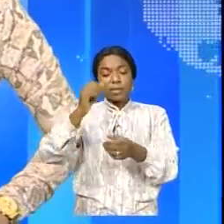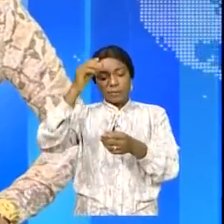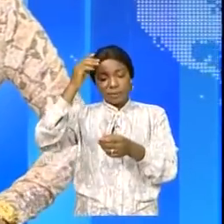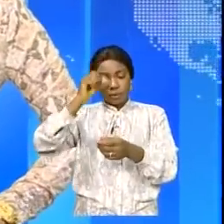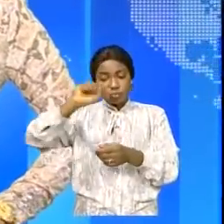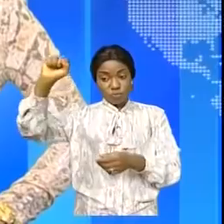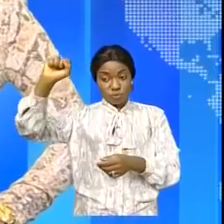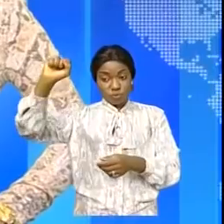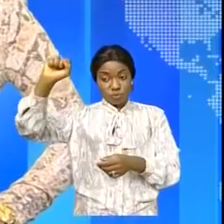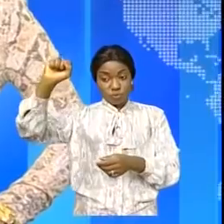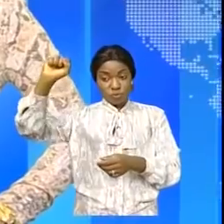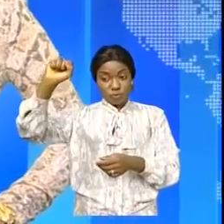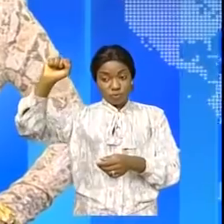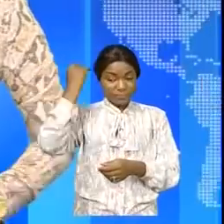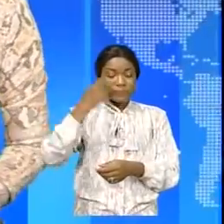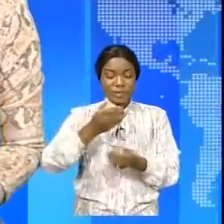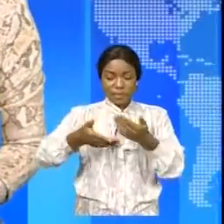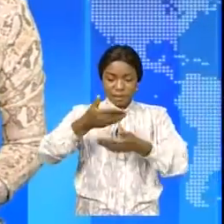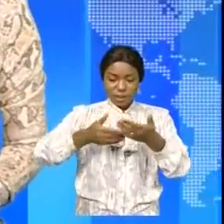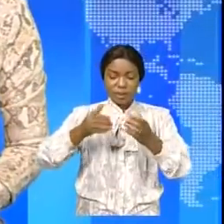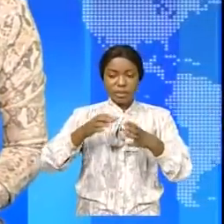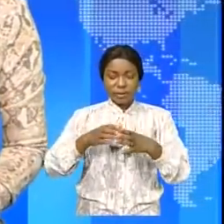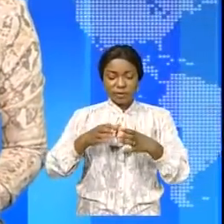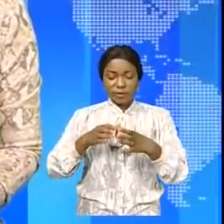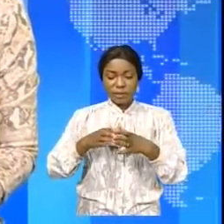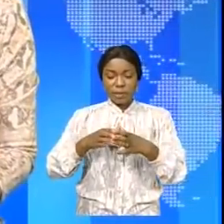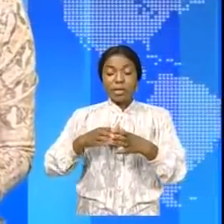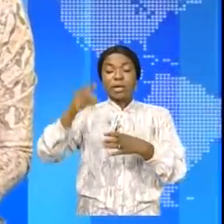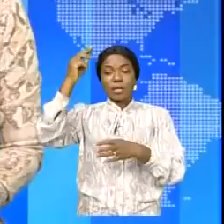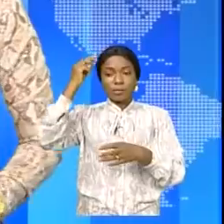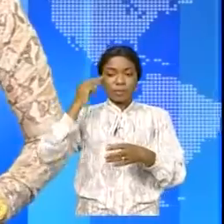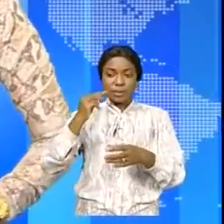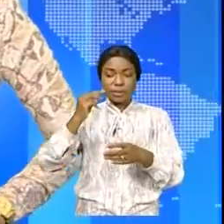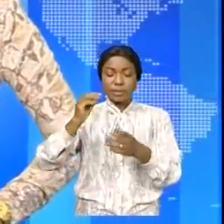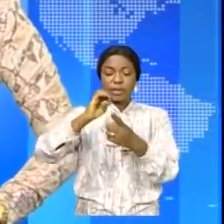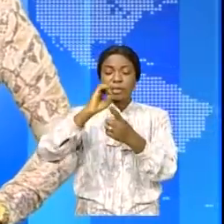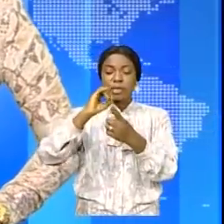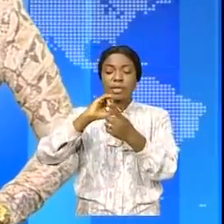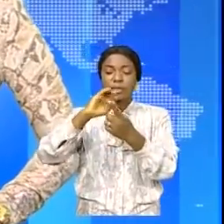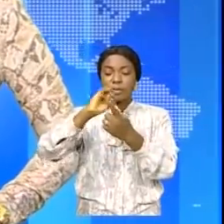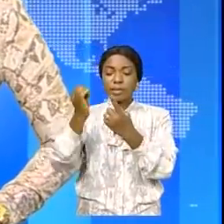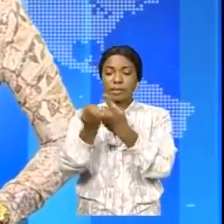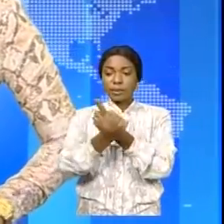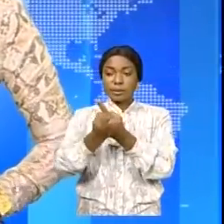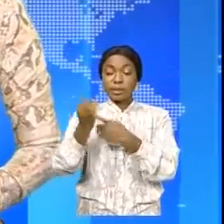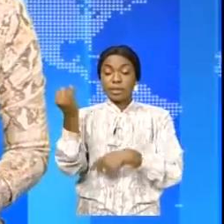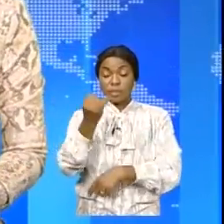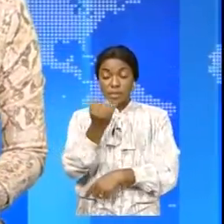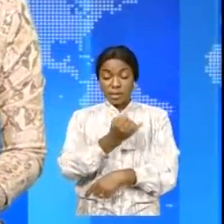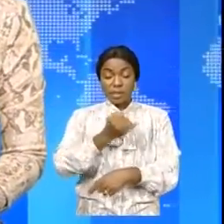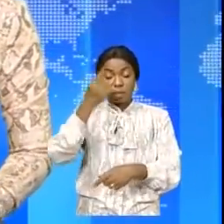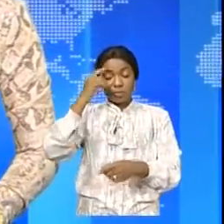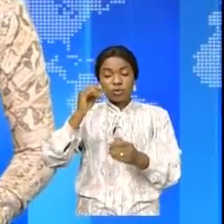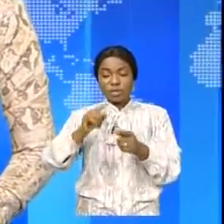République démocratique du Congo, a échangé avec le ministre de la Culture et Arts sur les différentes activités à réaliser durant